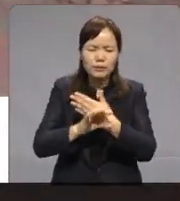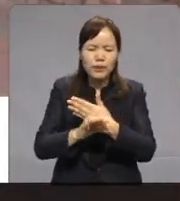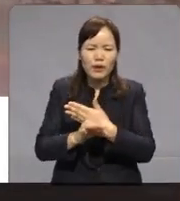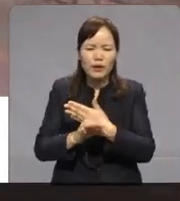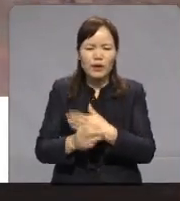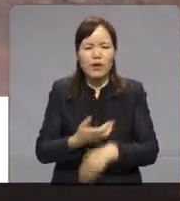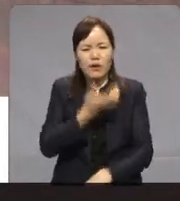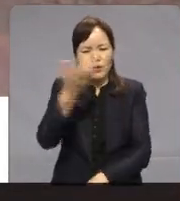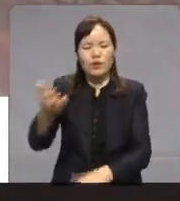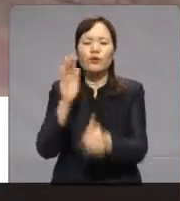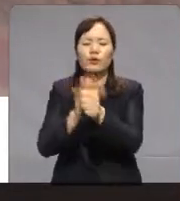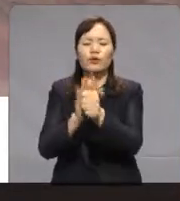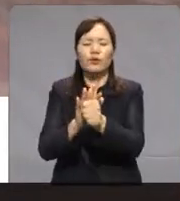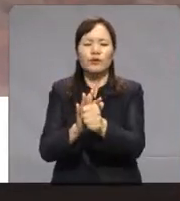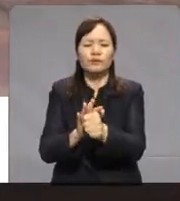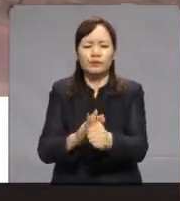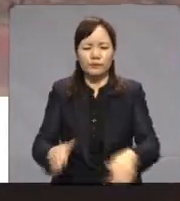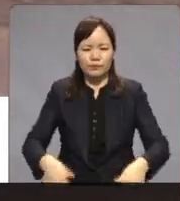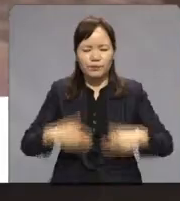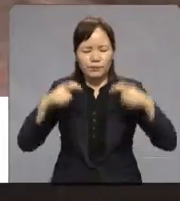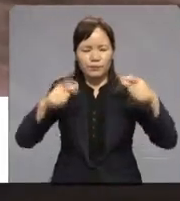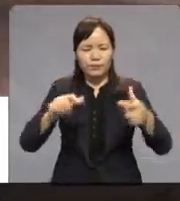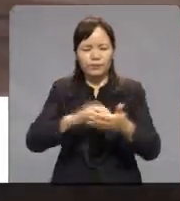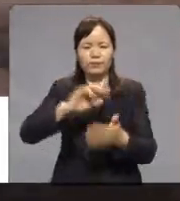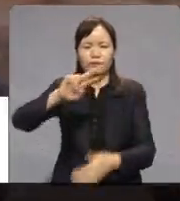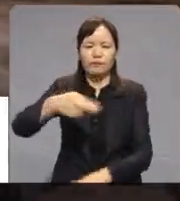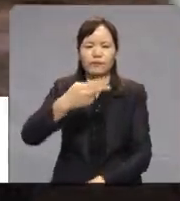제공합니다. 경기 남부 지역에서는